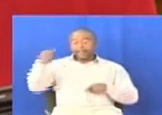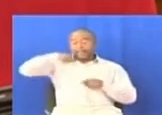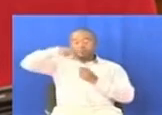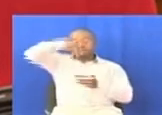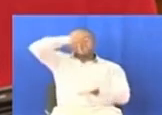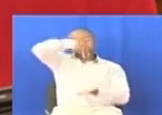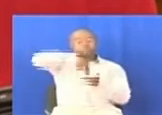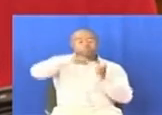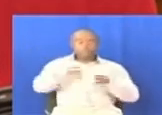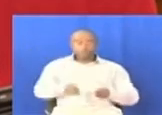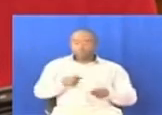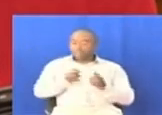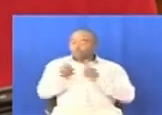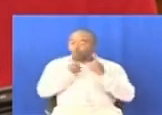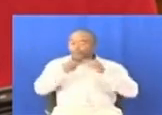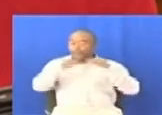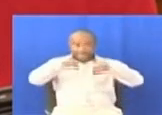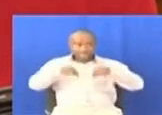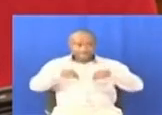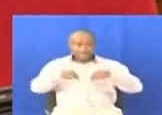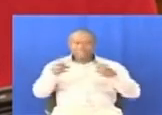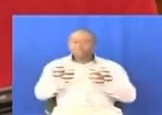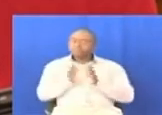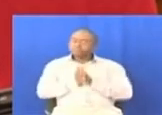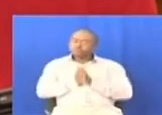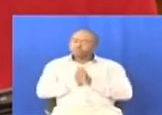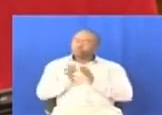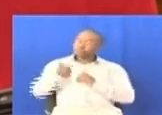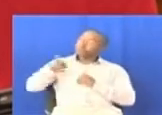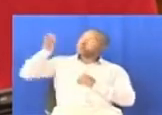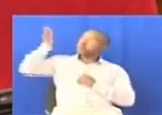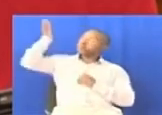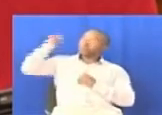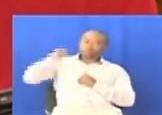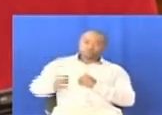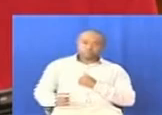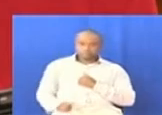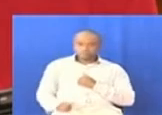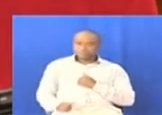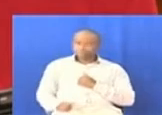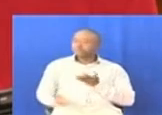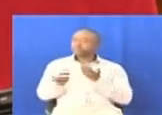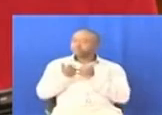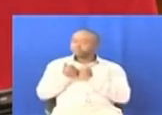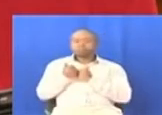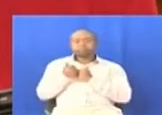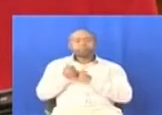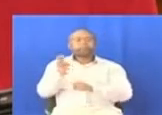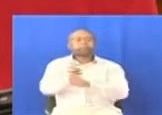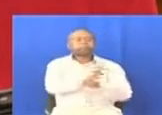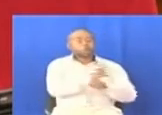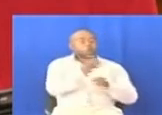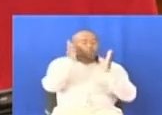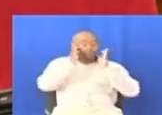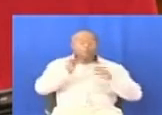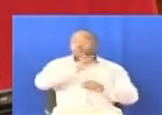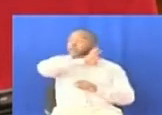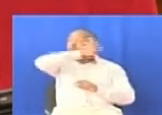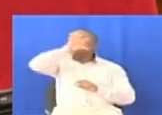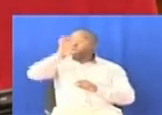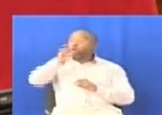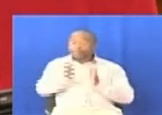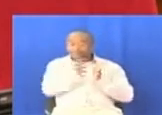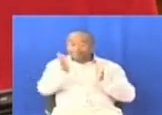humu bungeni. Pia nimshukuru Mwenyezi Mungu kwa kuweza kuwalinda wabunge wote mpaka sasa